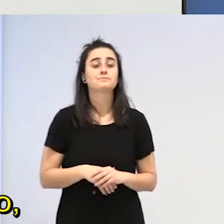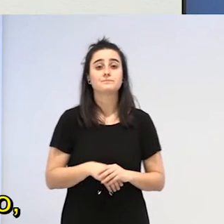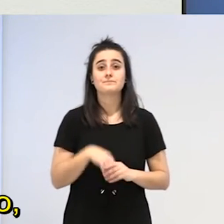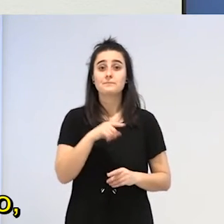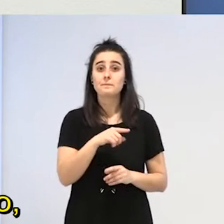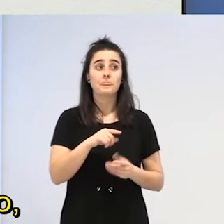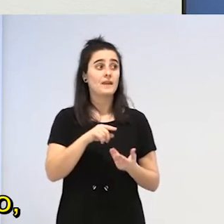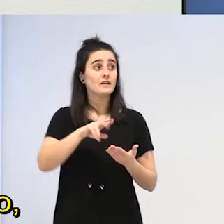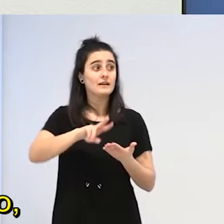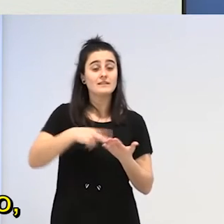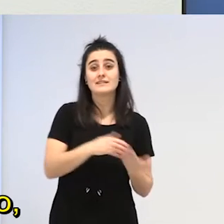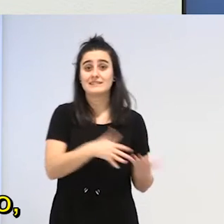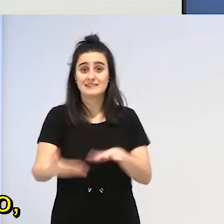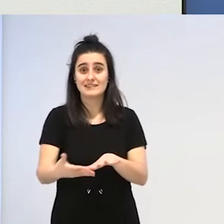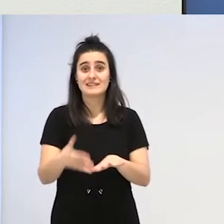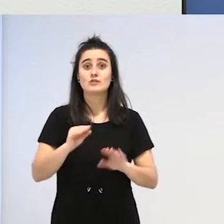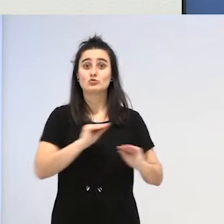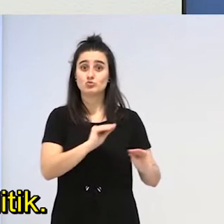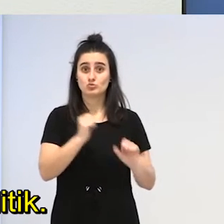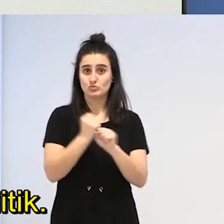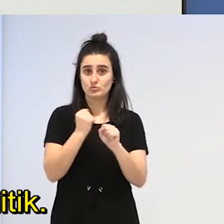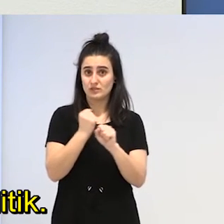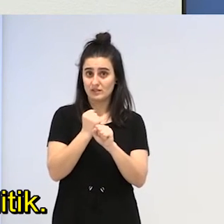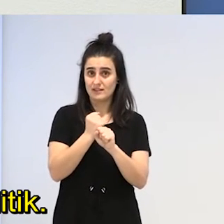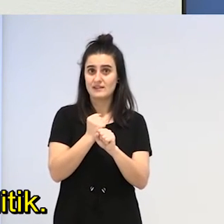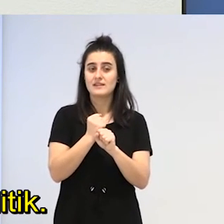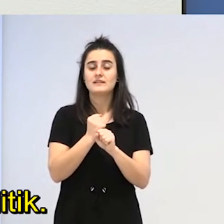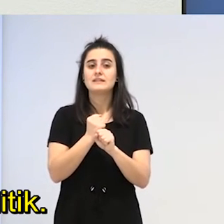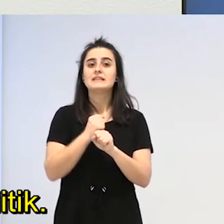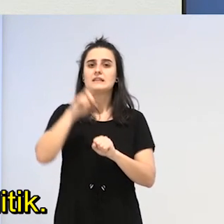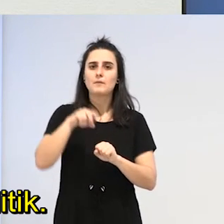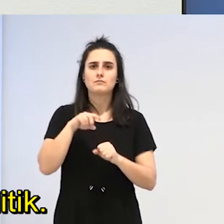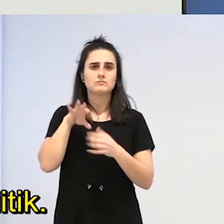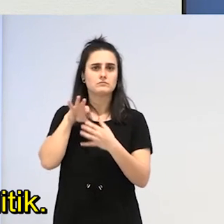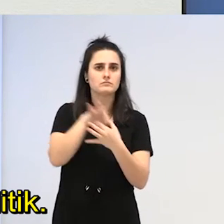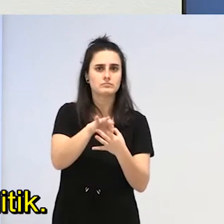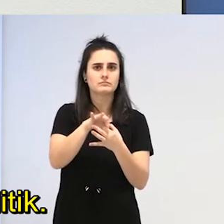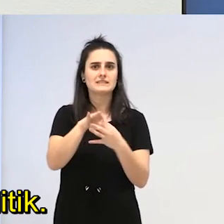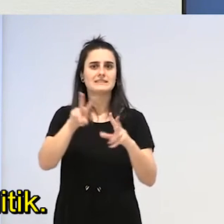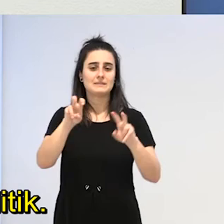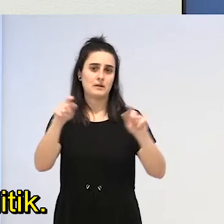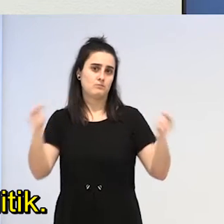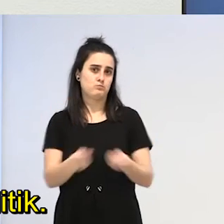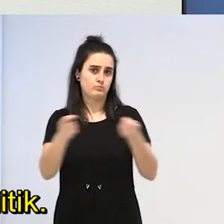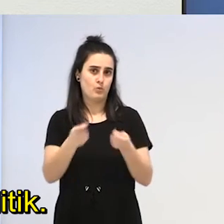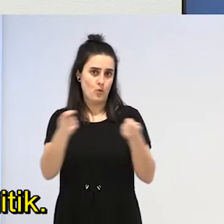itzulpen lanetatik haratago, oso lotuta dago argitalpen munduarekin.